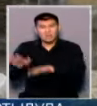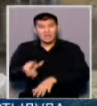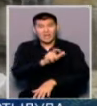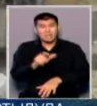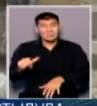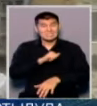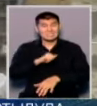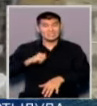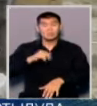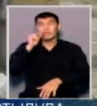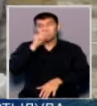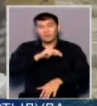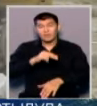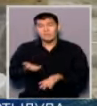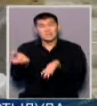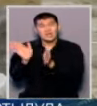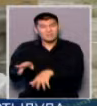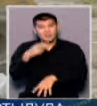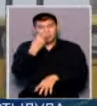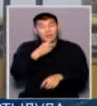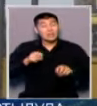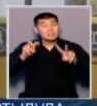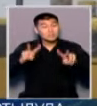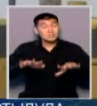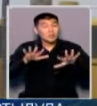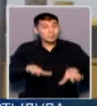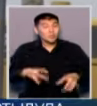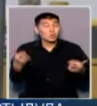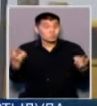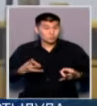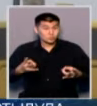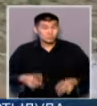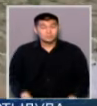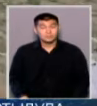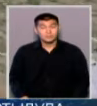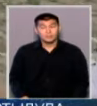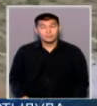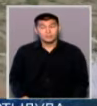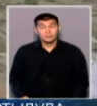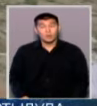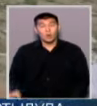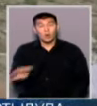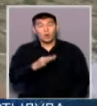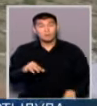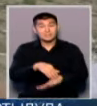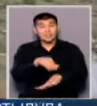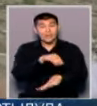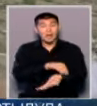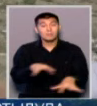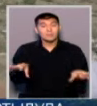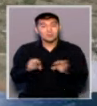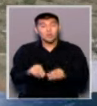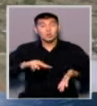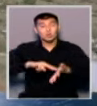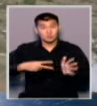себепті қаламызды таза ұстау үшін қоқыстарды арнайы полигондарға тастаған ләзім дейді. Облыстық әкімдікпен бірігіп бір